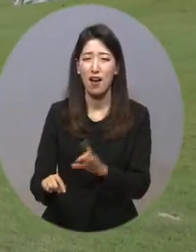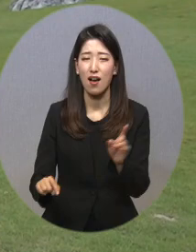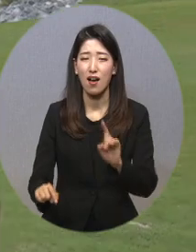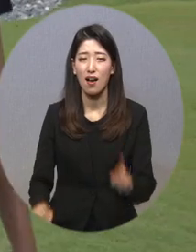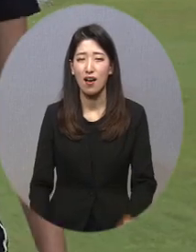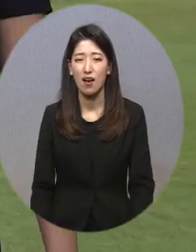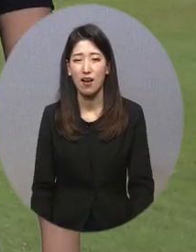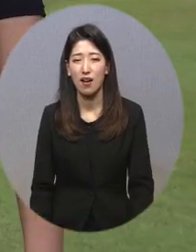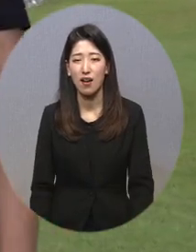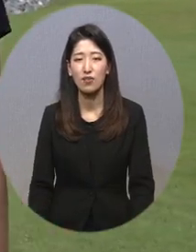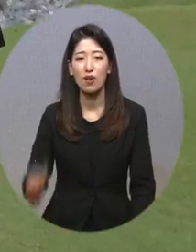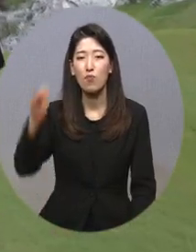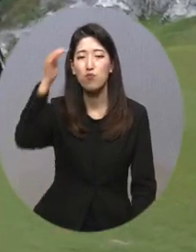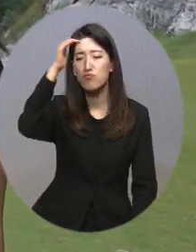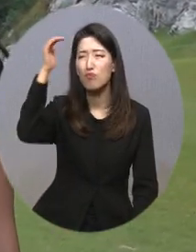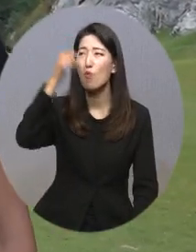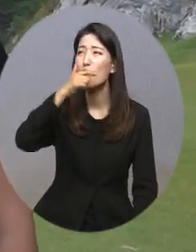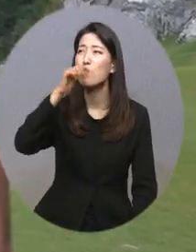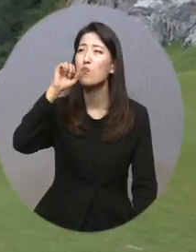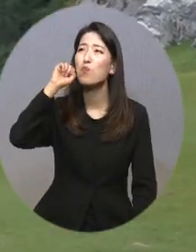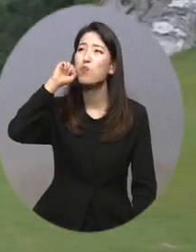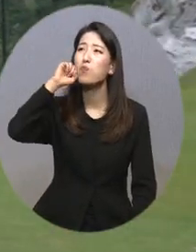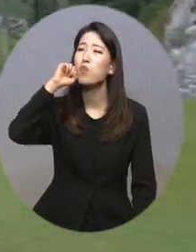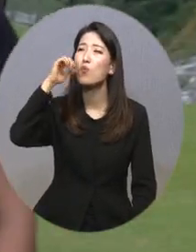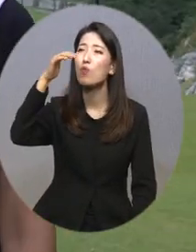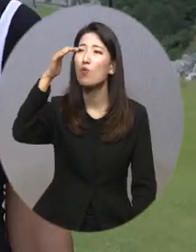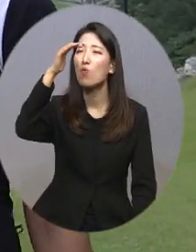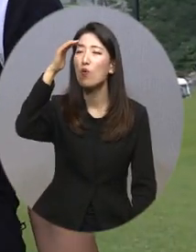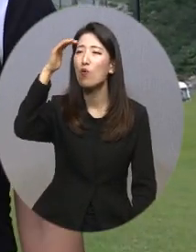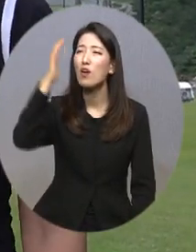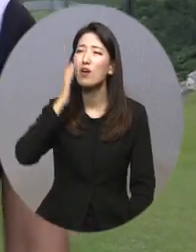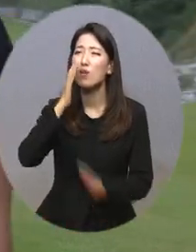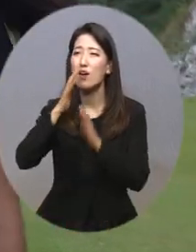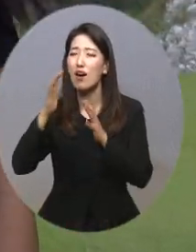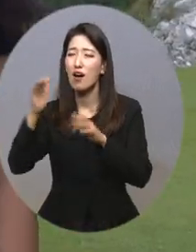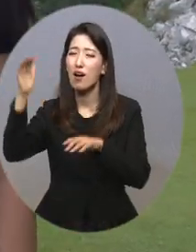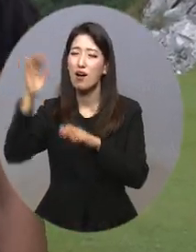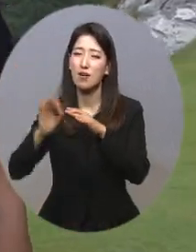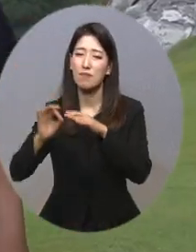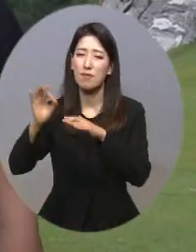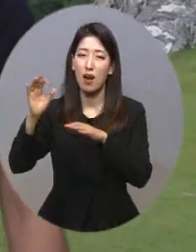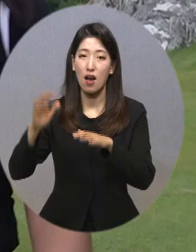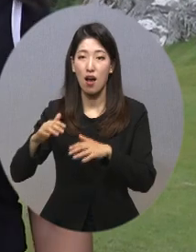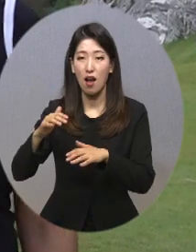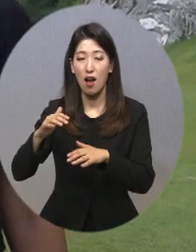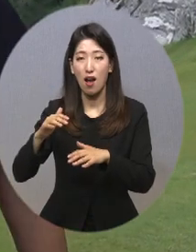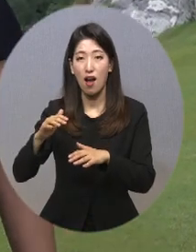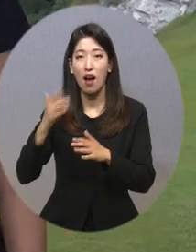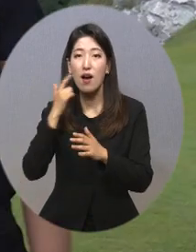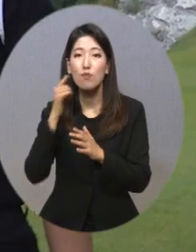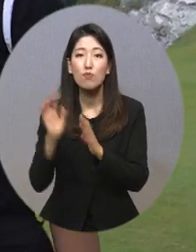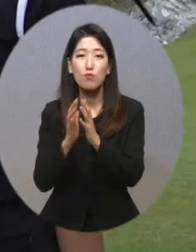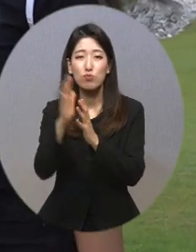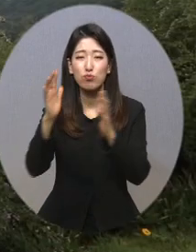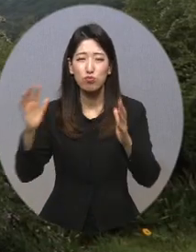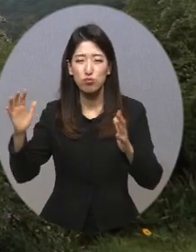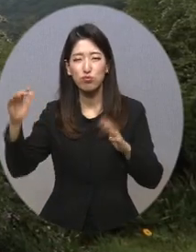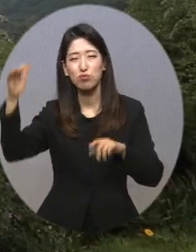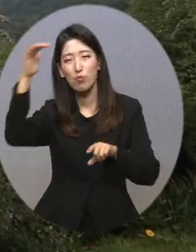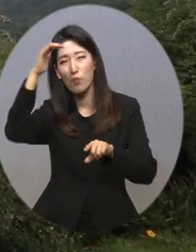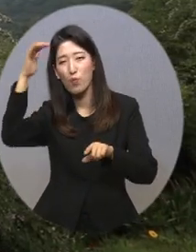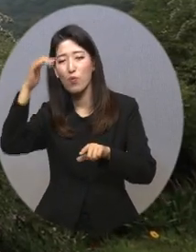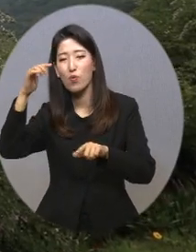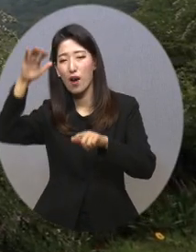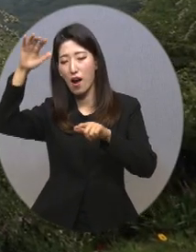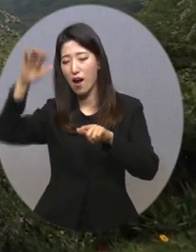하늘 너무 예쁘지 않아요? 지금 해 지면서 너무 예뻐. 너무 예쁘다. 여기 골프장의 뷰가 되게 좋네. 엄청 좋아요. 너무 예쁘다.